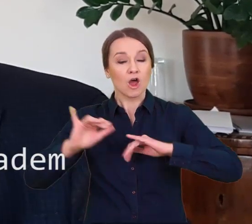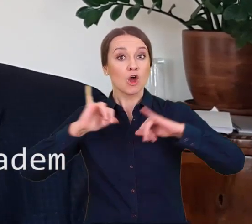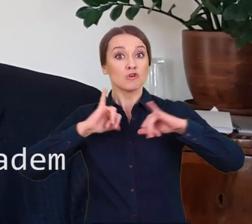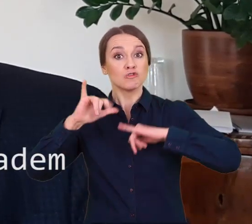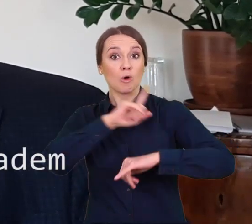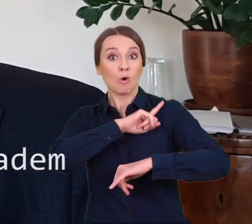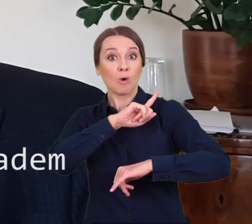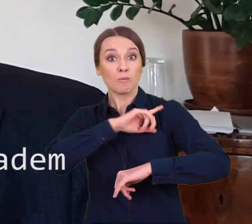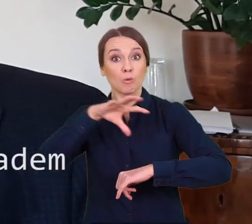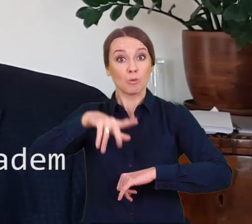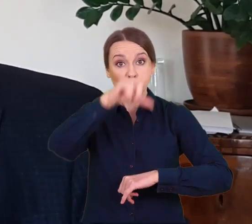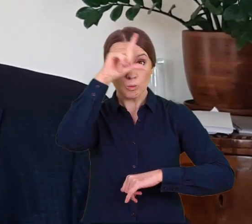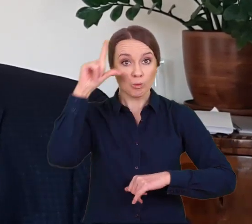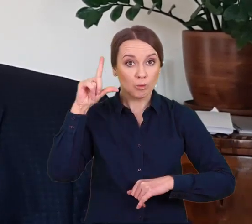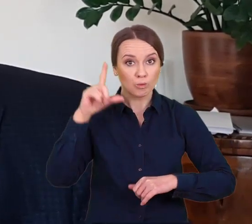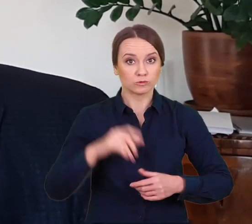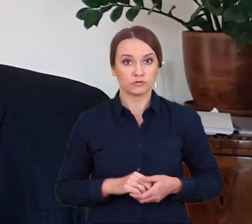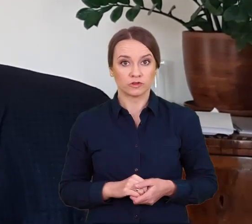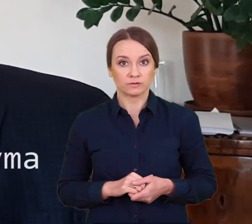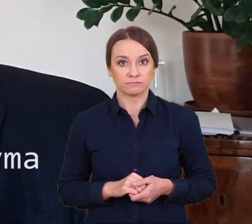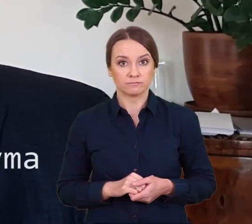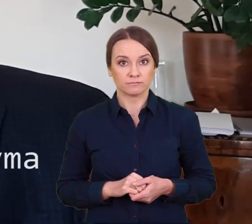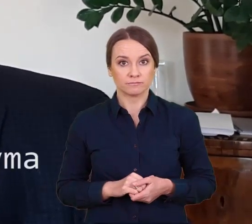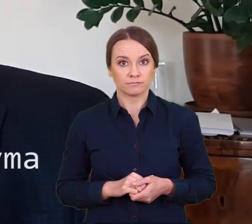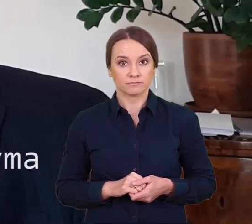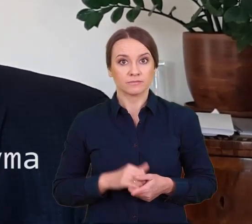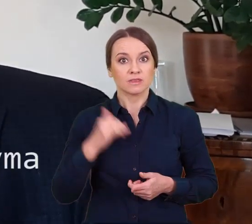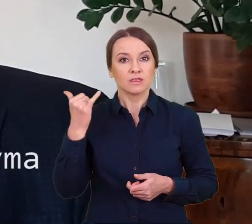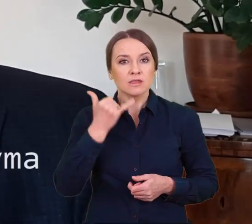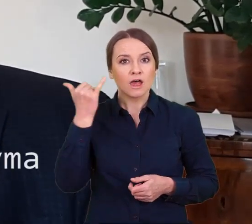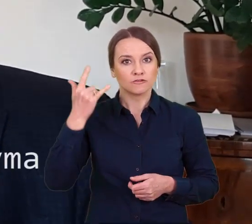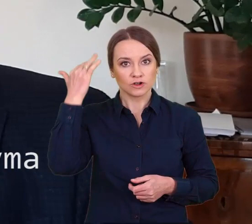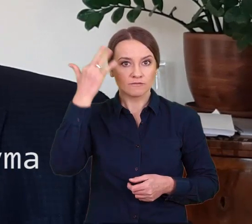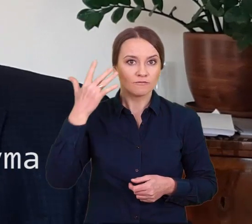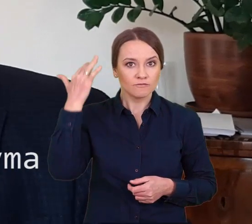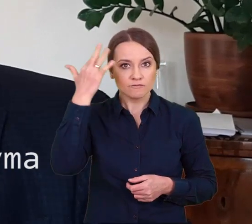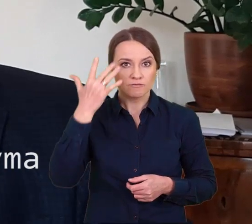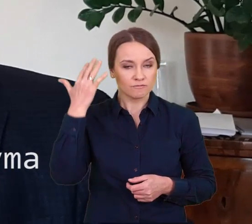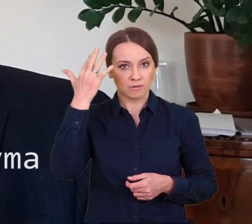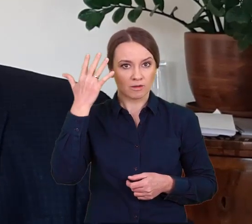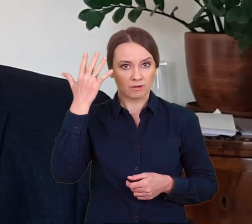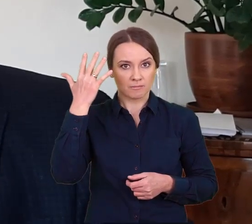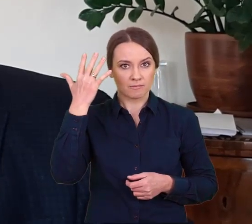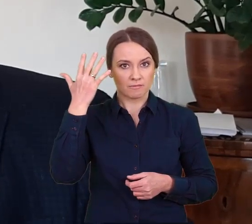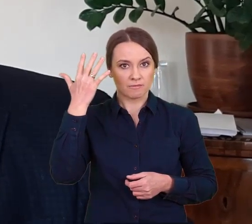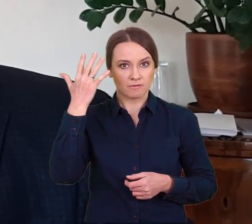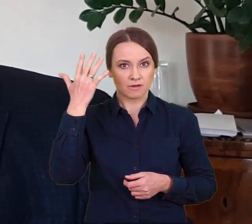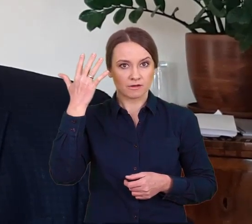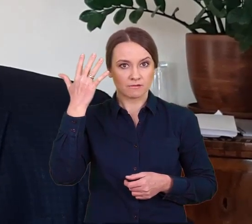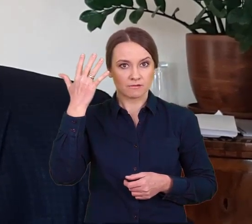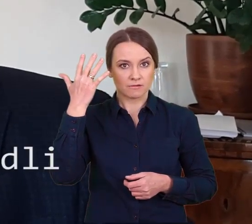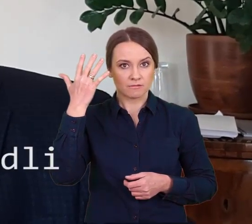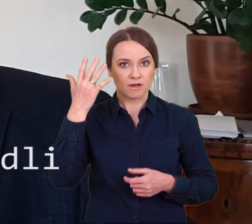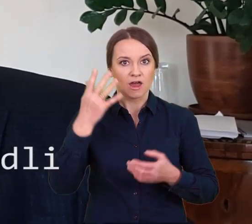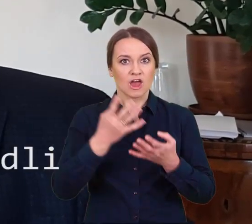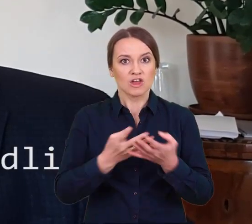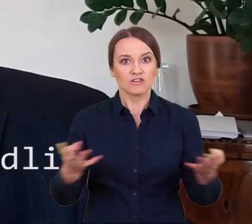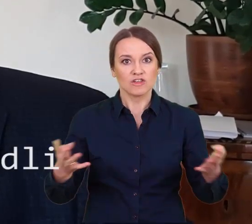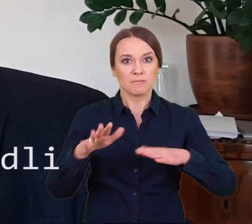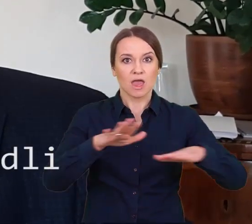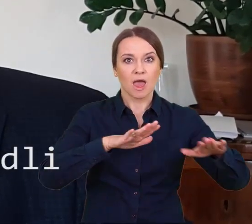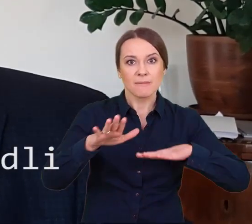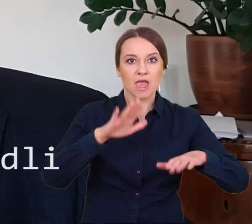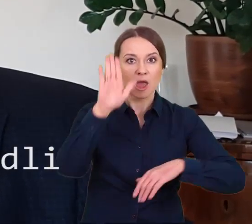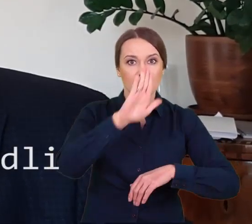nad stawem bożym z żoną witam cię to przytłoczy na zawór swojemu jakbyście